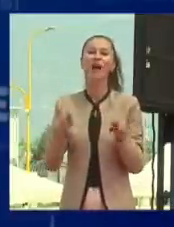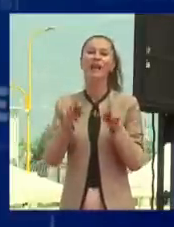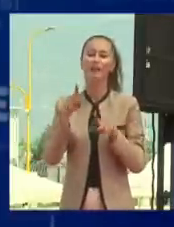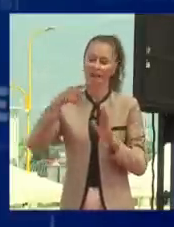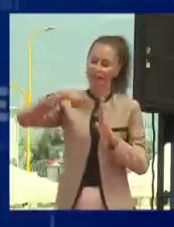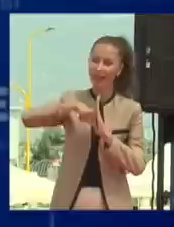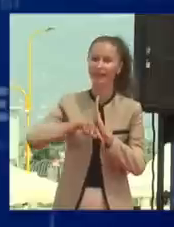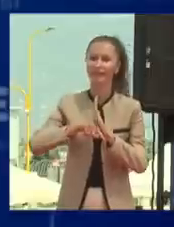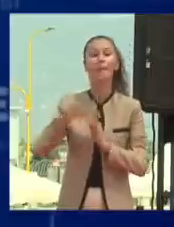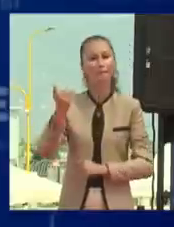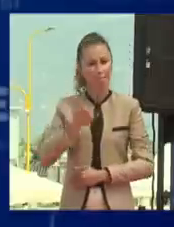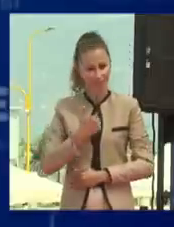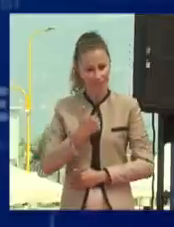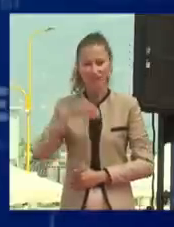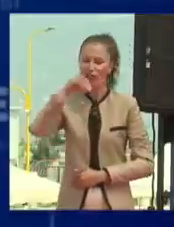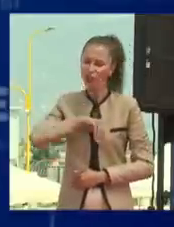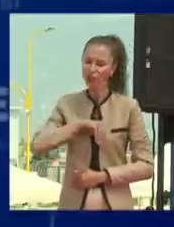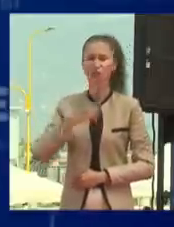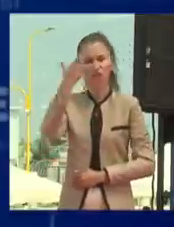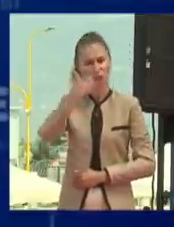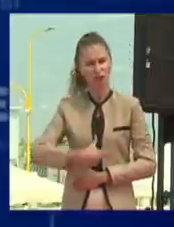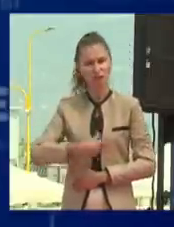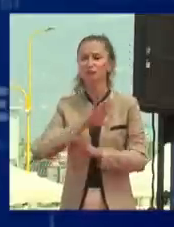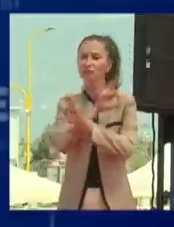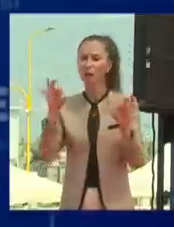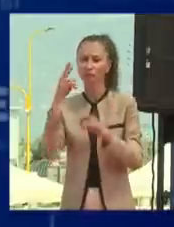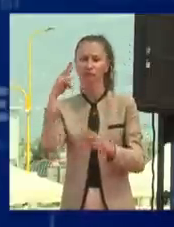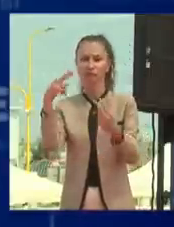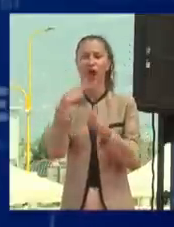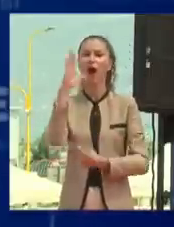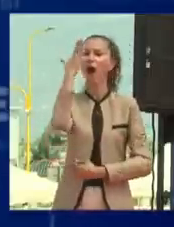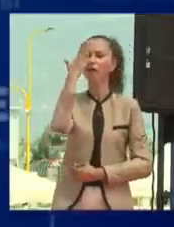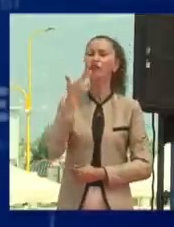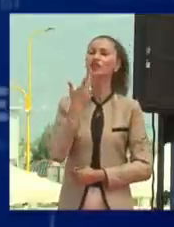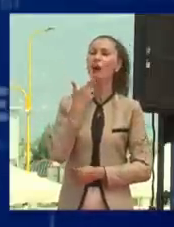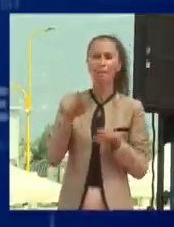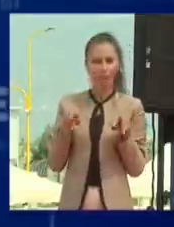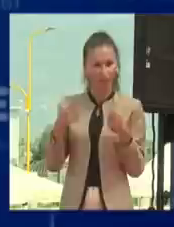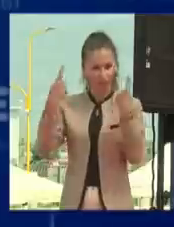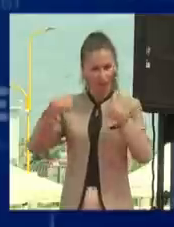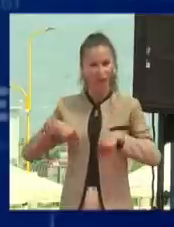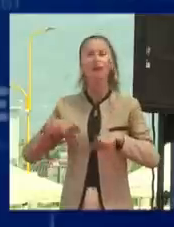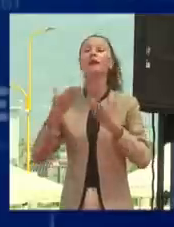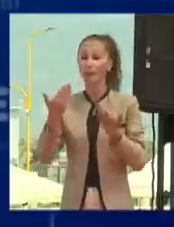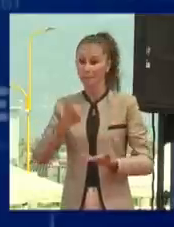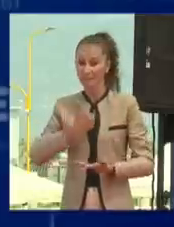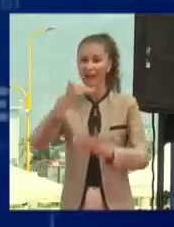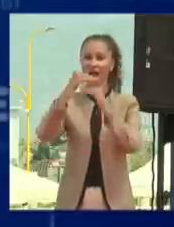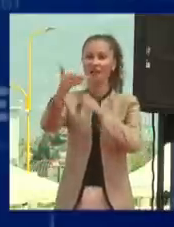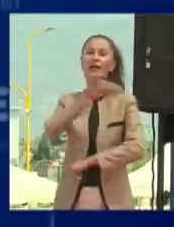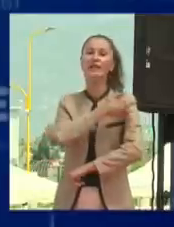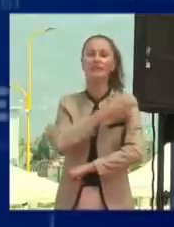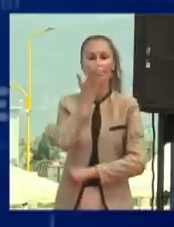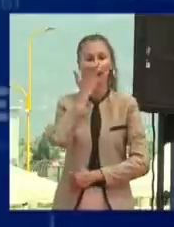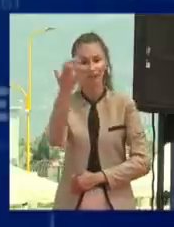derindir. Biz içimiz dışımız bir ayna gibiyiz, cam gibiyiz. Dolayısıyla biz halka hizmet